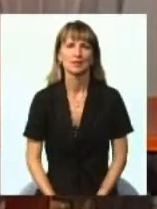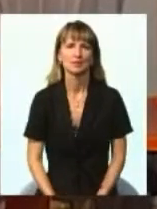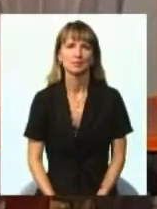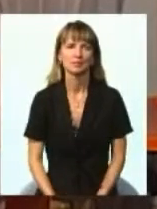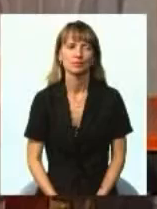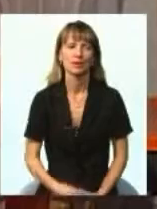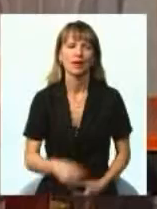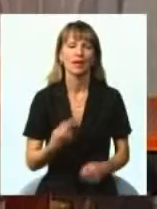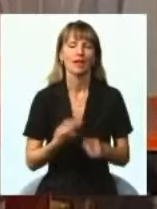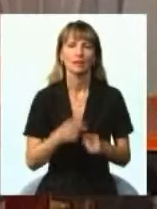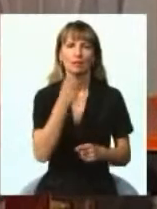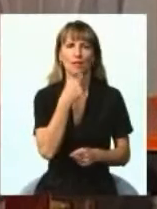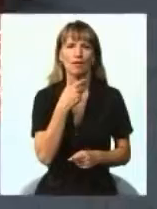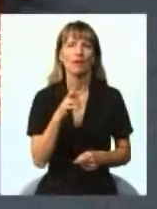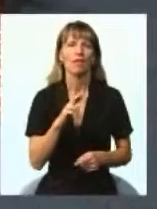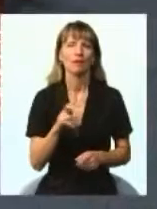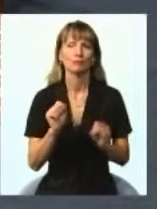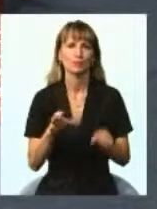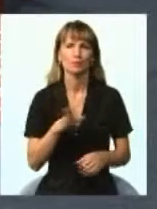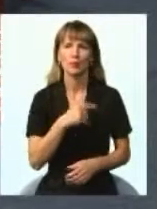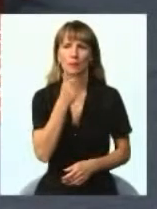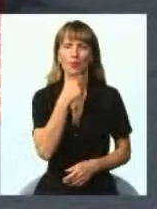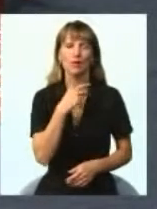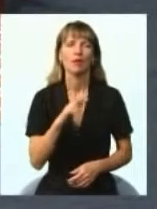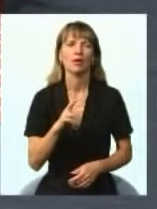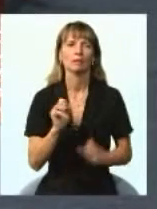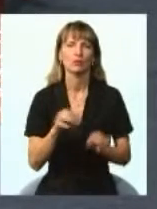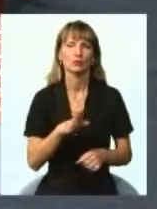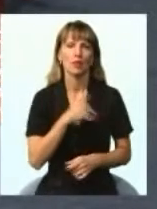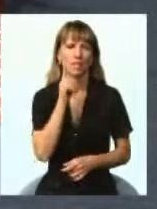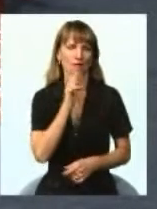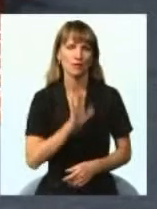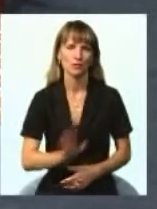Все ж таки морозиво. Як може бути морозиво? Як воно може бути несмачне?